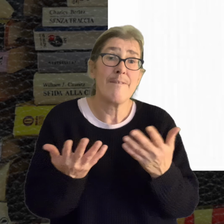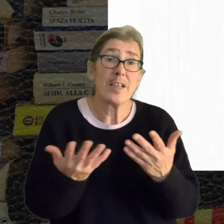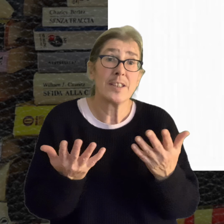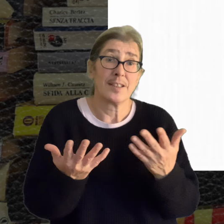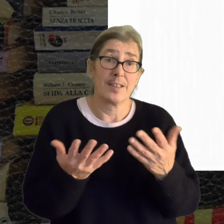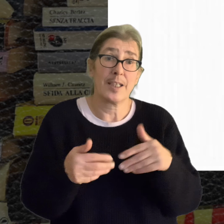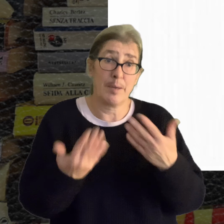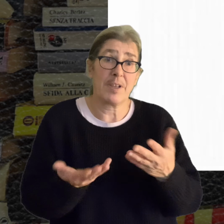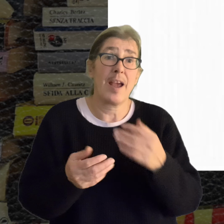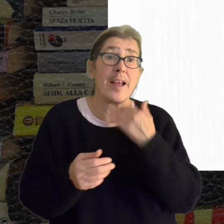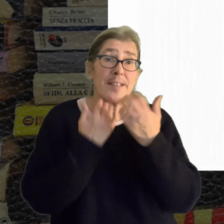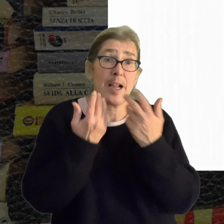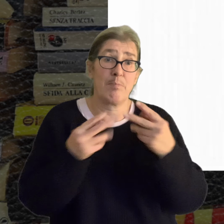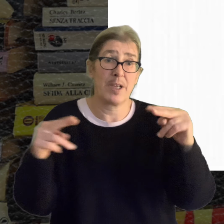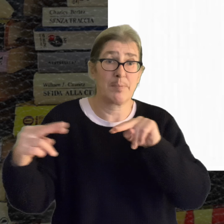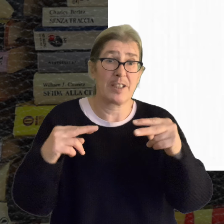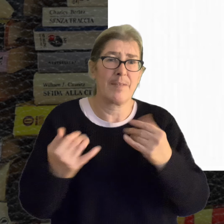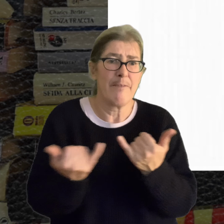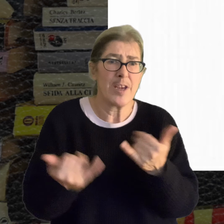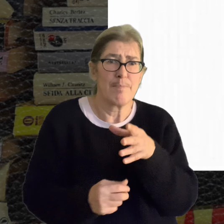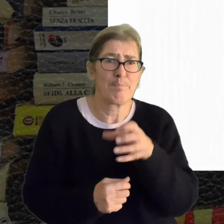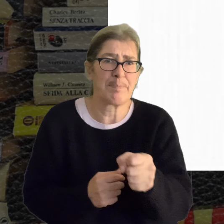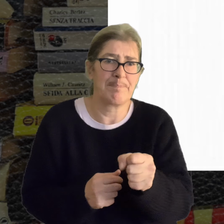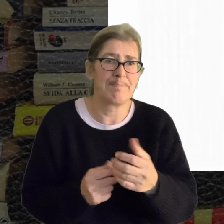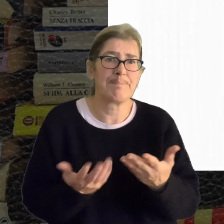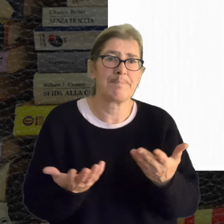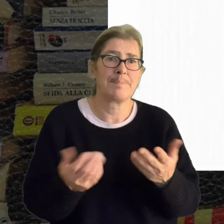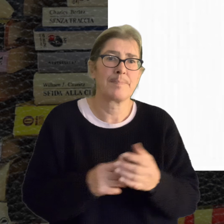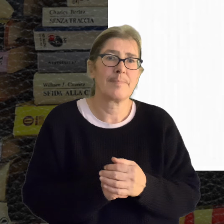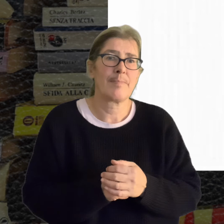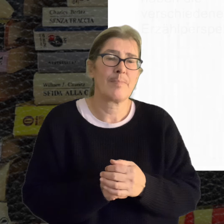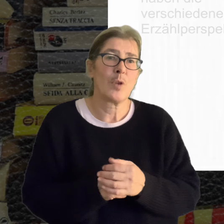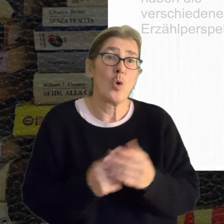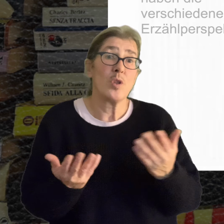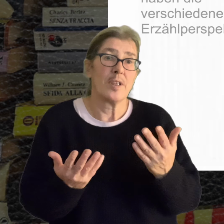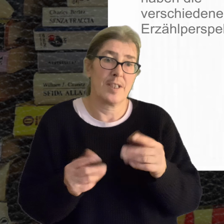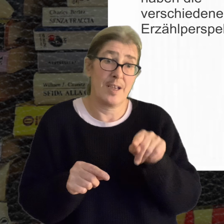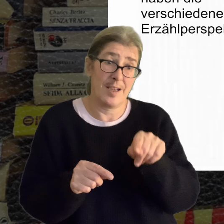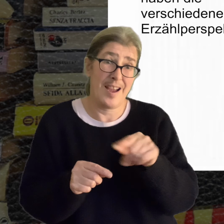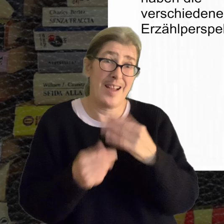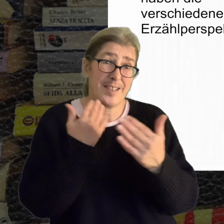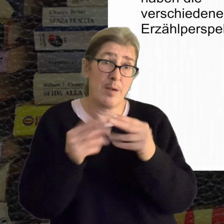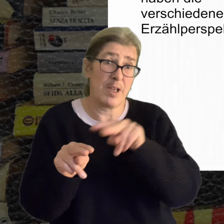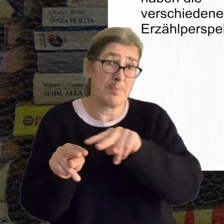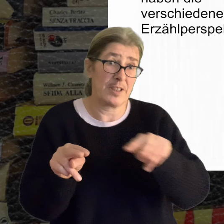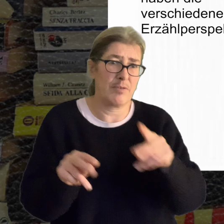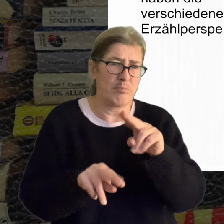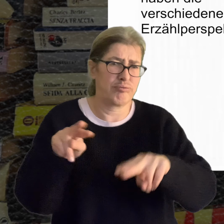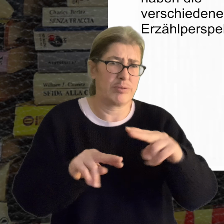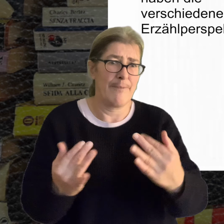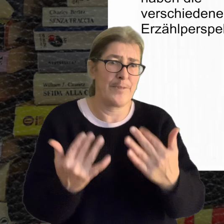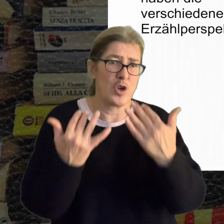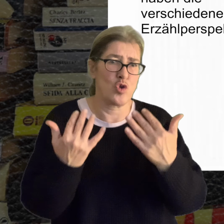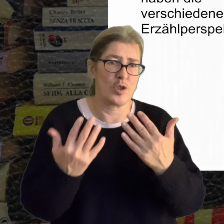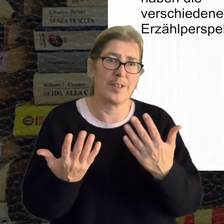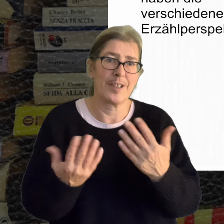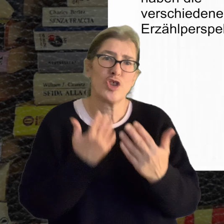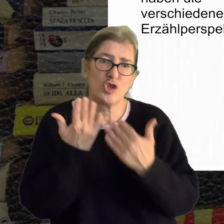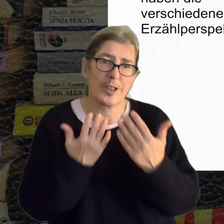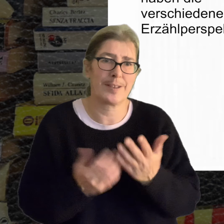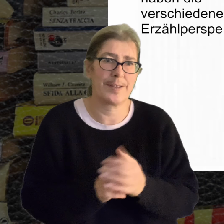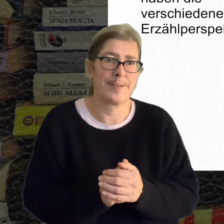Erzählperspektiven gibt es wie kann man die erkennen und welche Wirkung haben die auch auf die Geschichte und